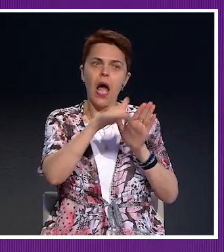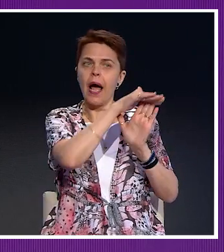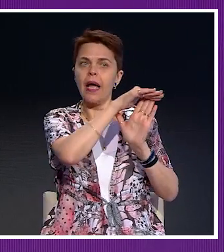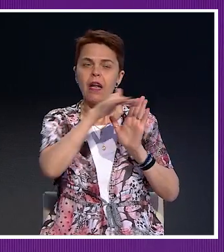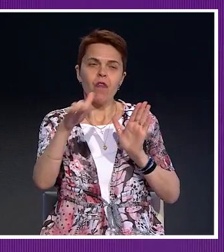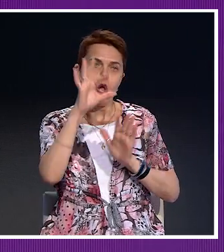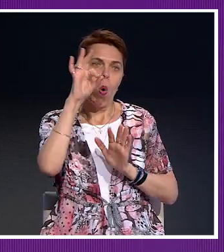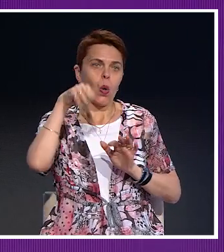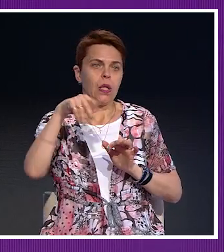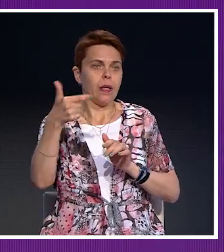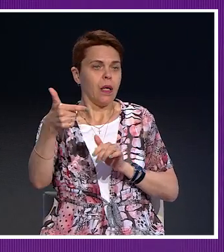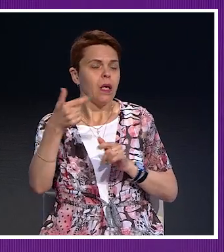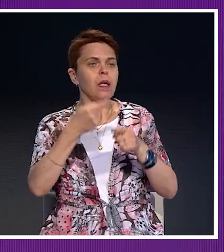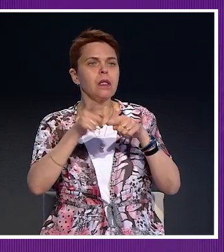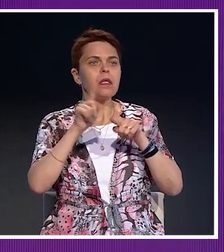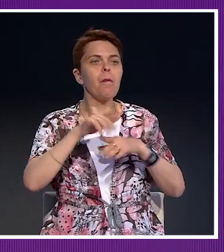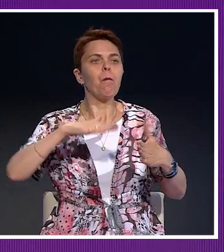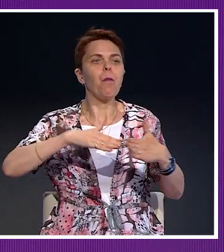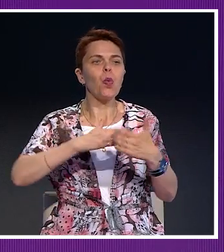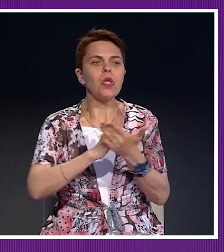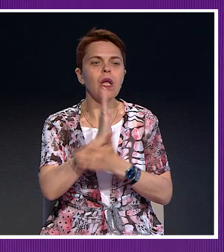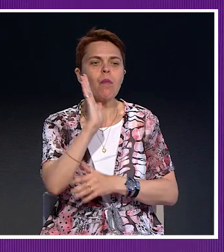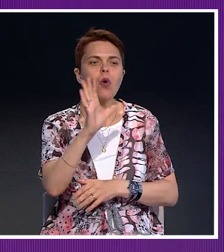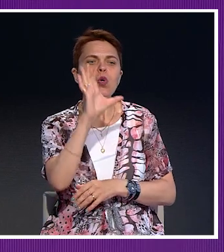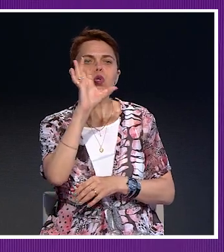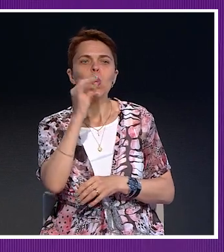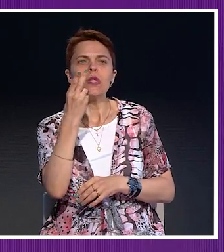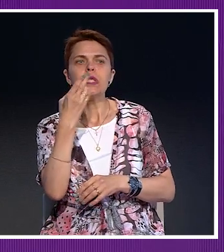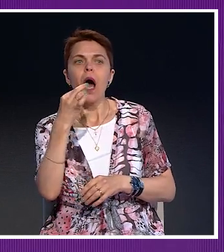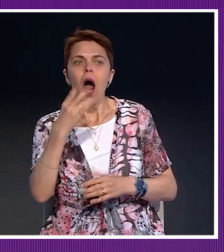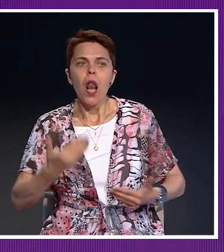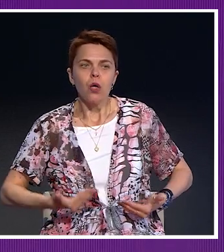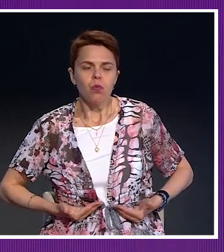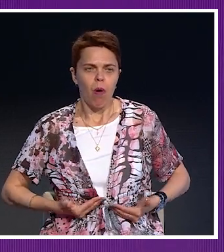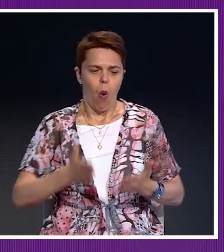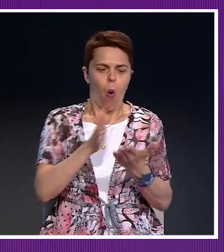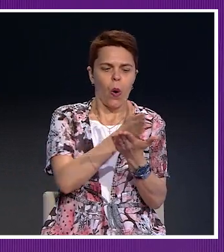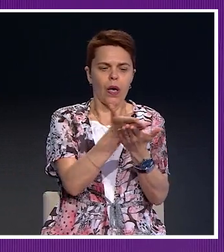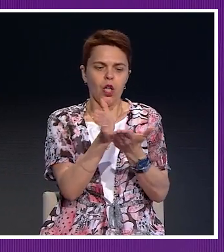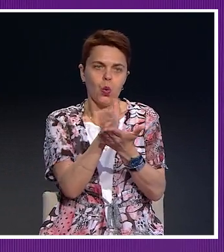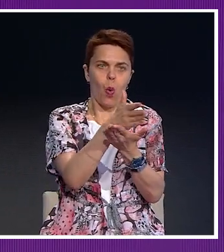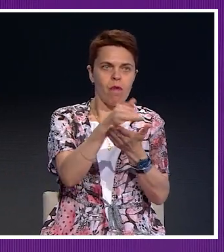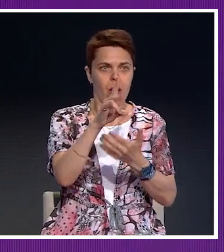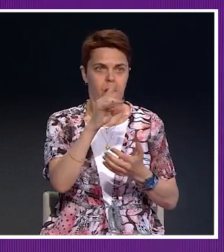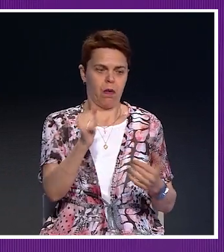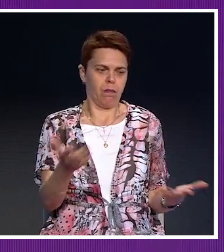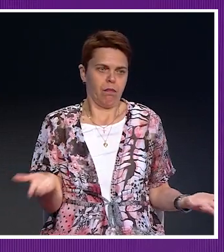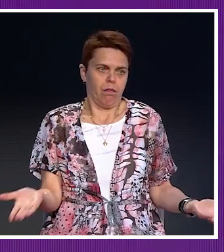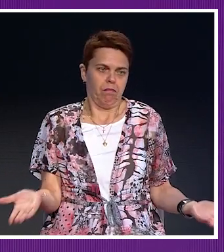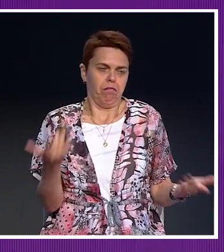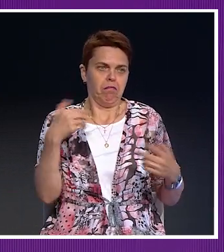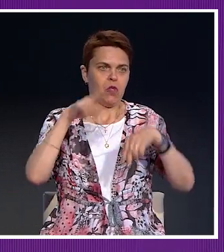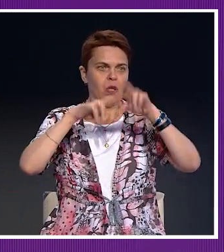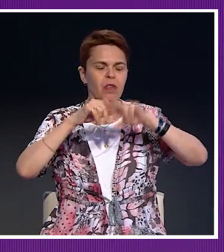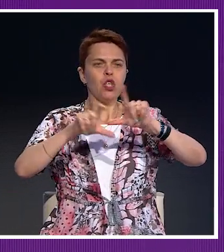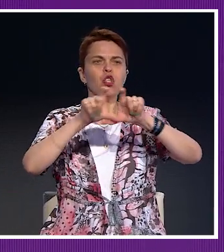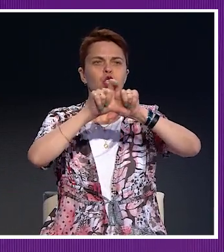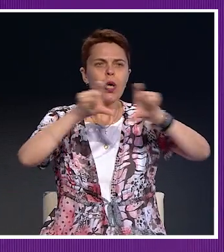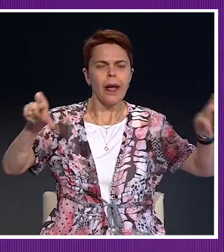ОТГ от якраз політика стане більш соціально орієнтованою, що в нас все-таки будуть більше уваги приділятися будівництву